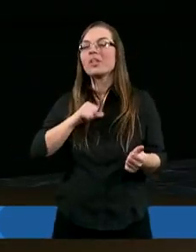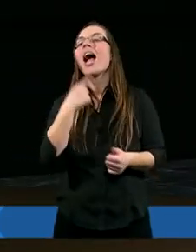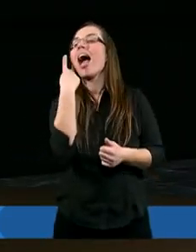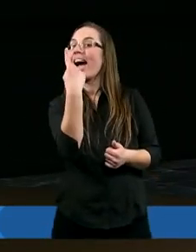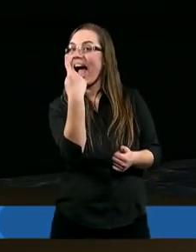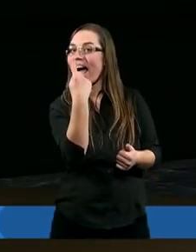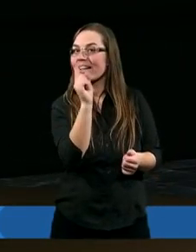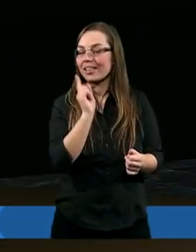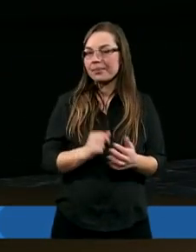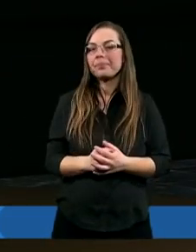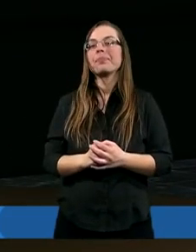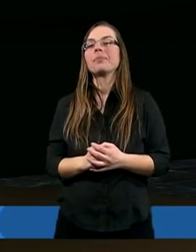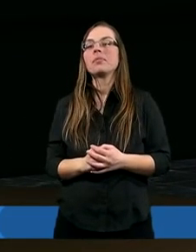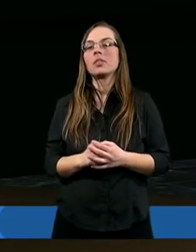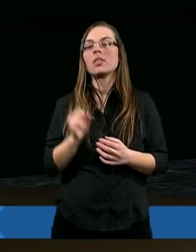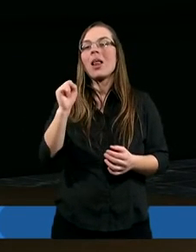raz.